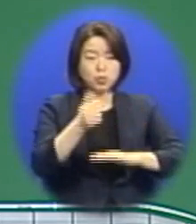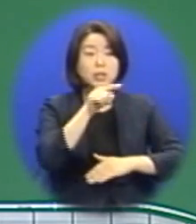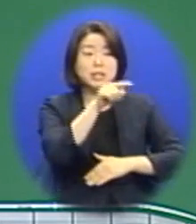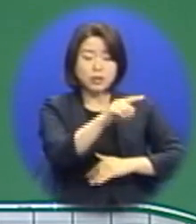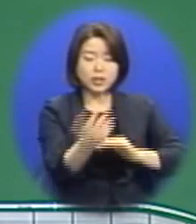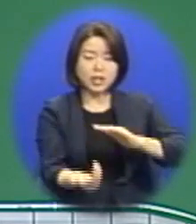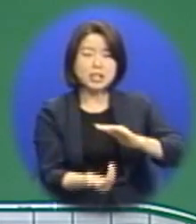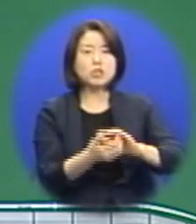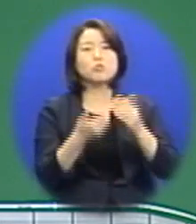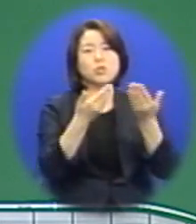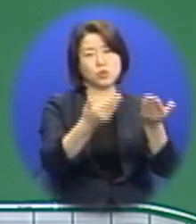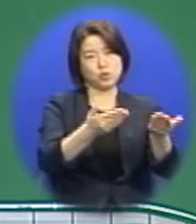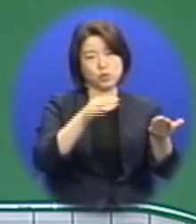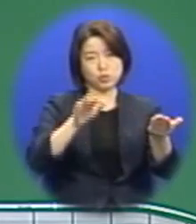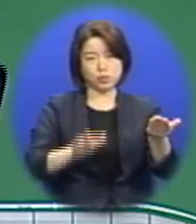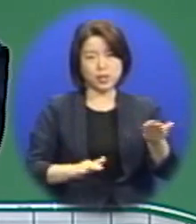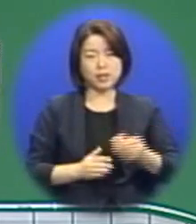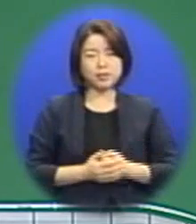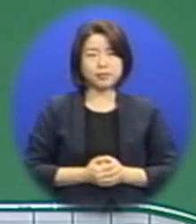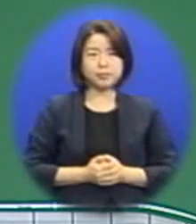주시리로다.